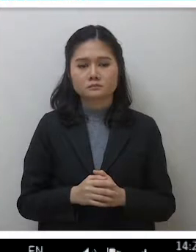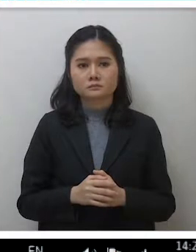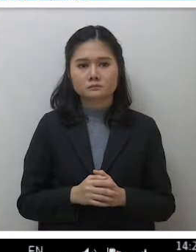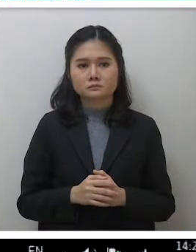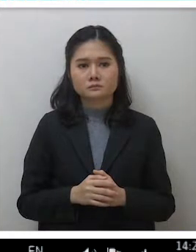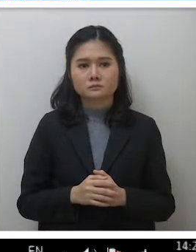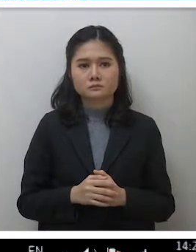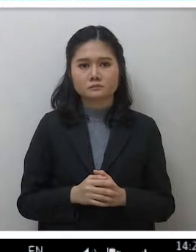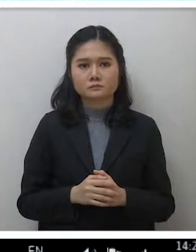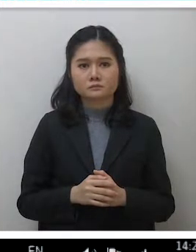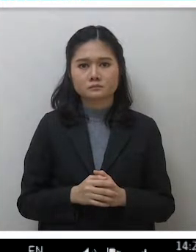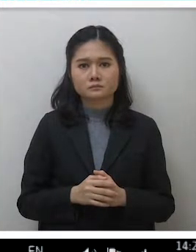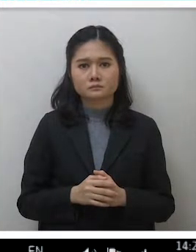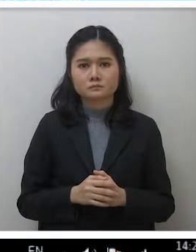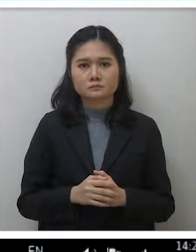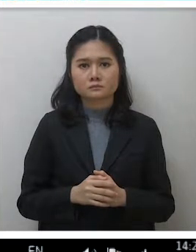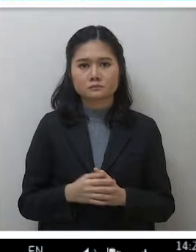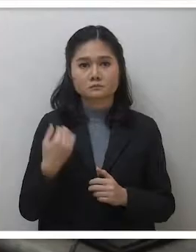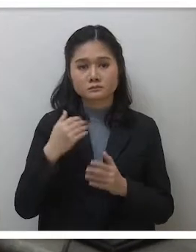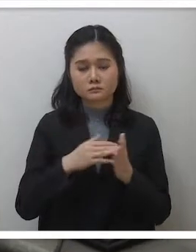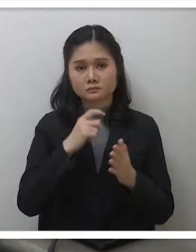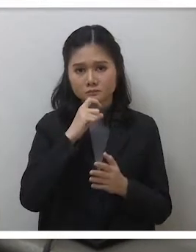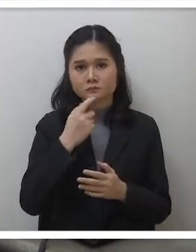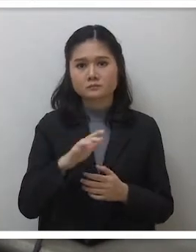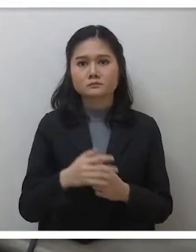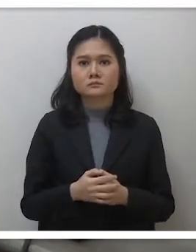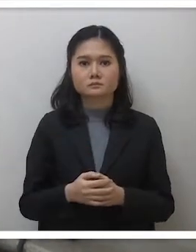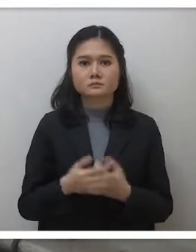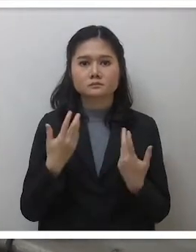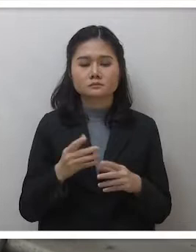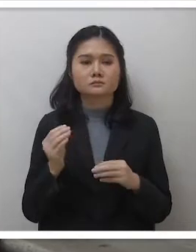ก็มีสีไว้แล้วเนาะแล้วก็ลง